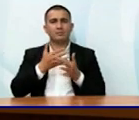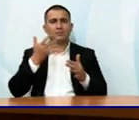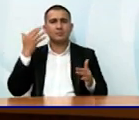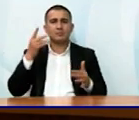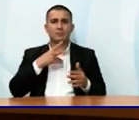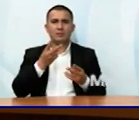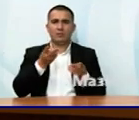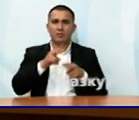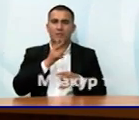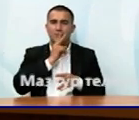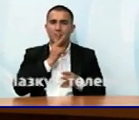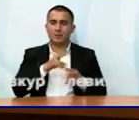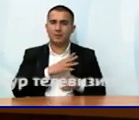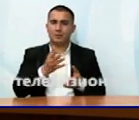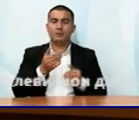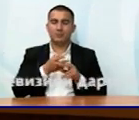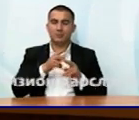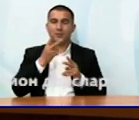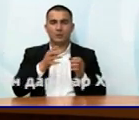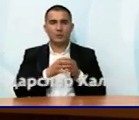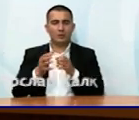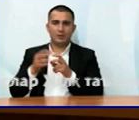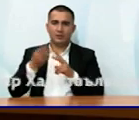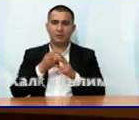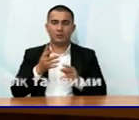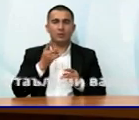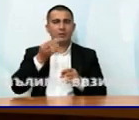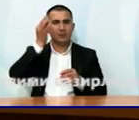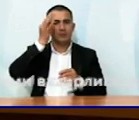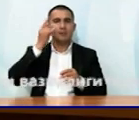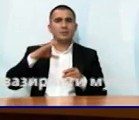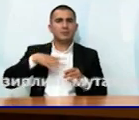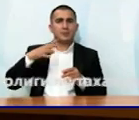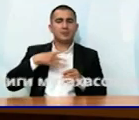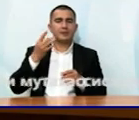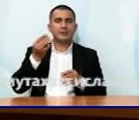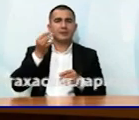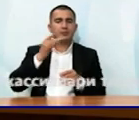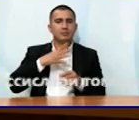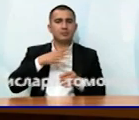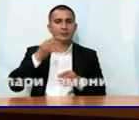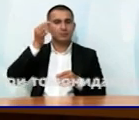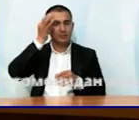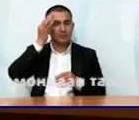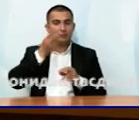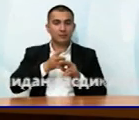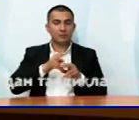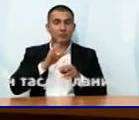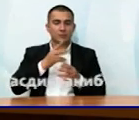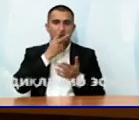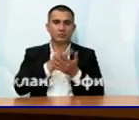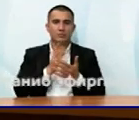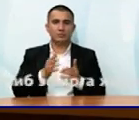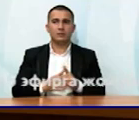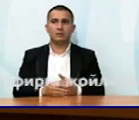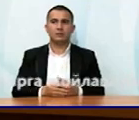takrorlashga, ular bilan bog'liq asosiy tushuncha va atamalarni eslab chiqishga ajratdik. Demak, boshladik.